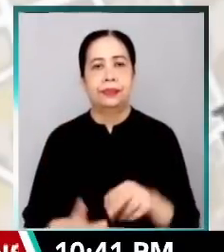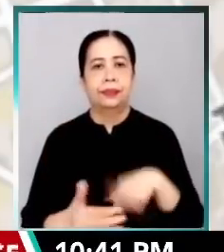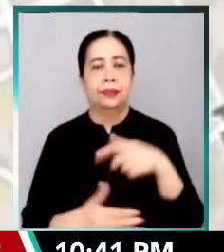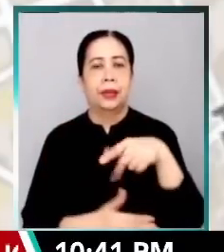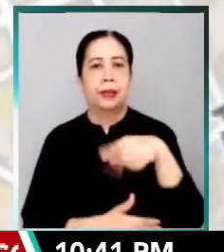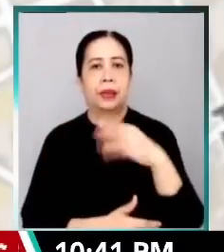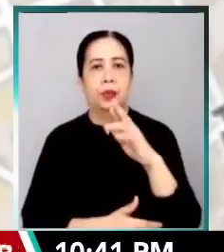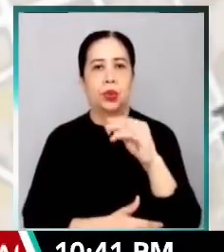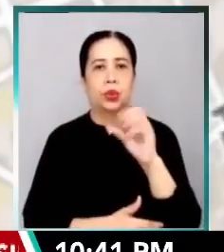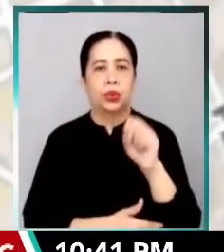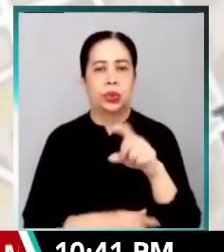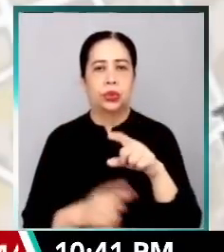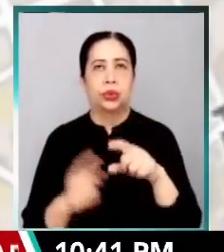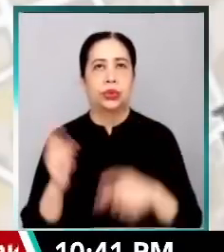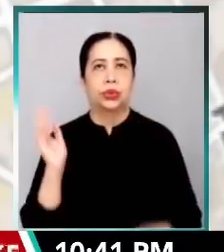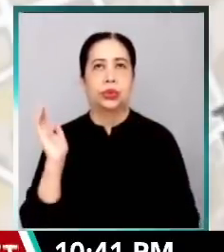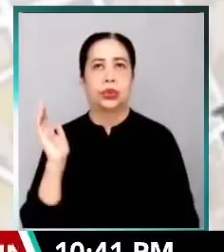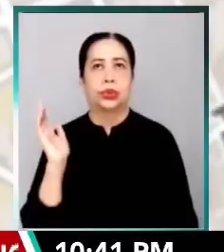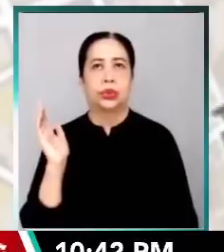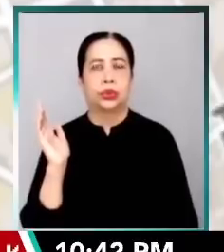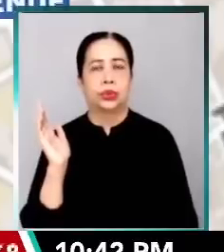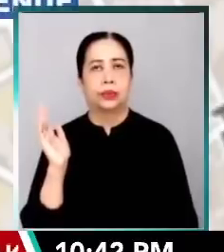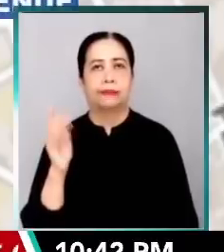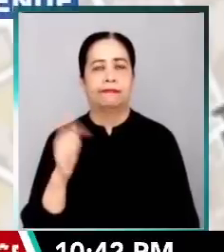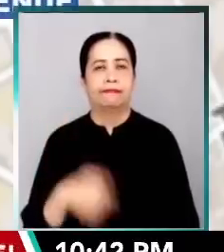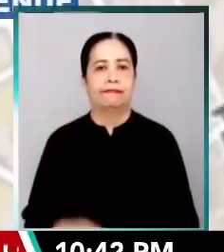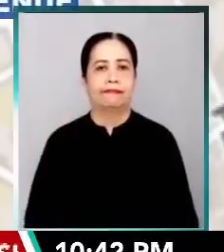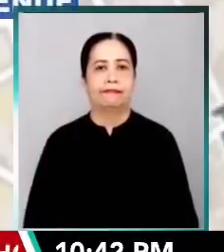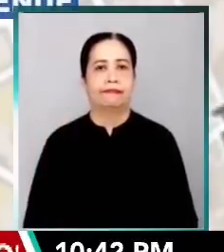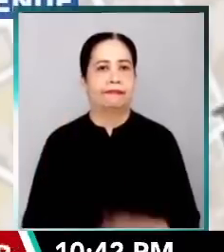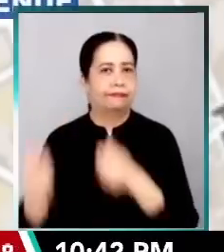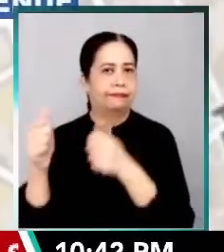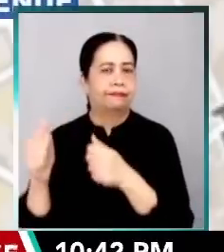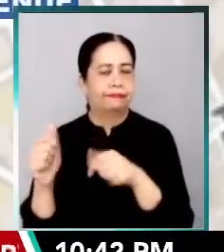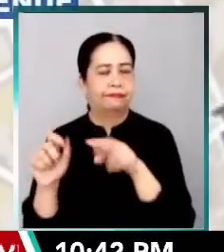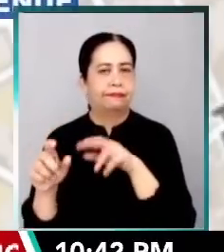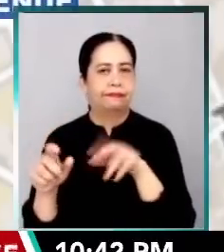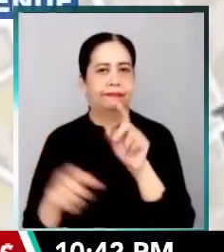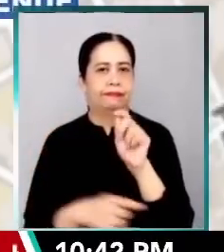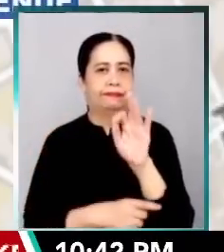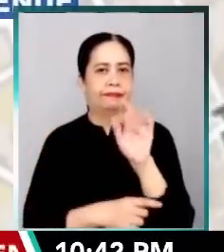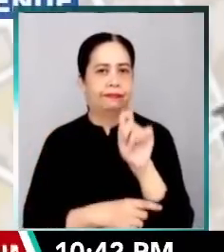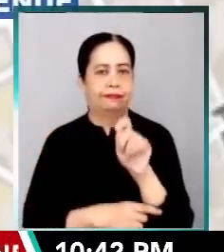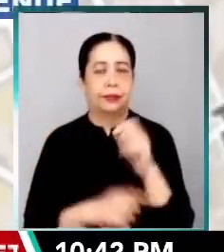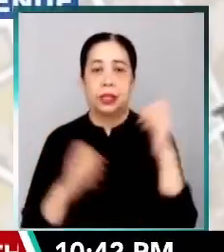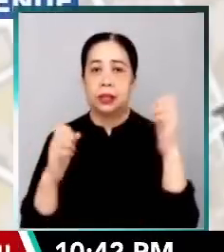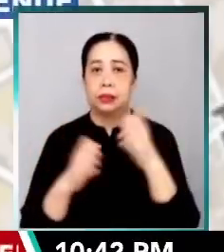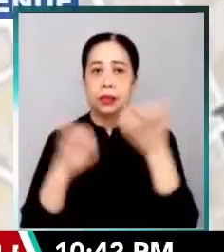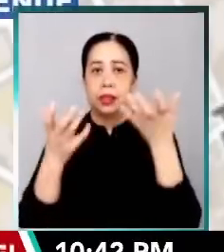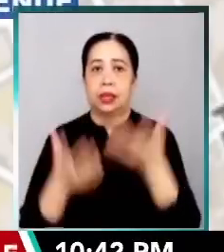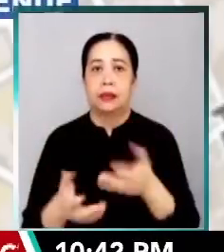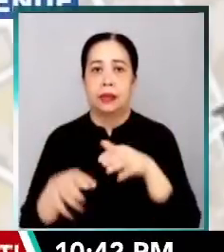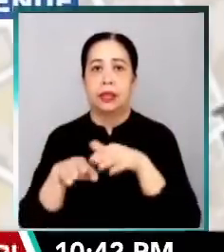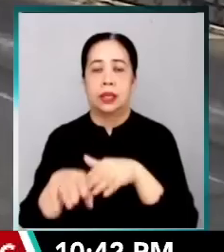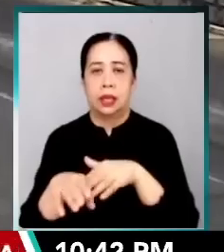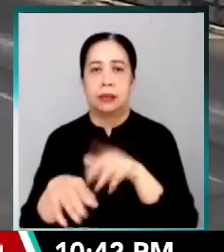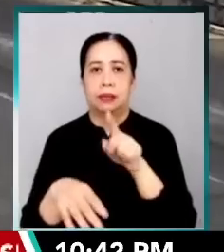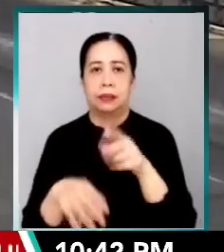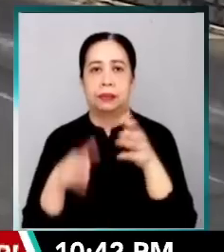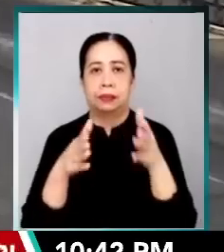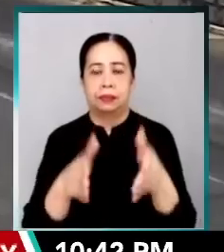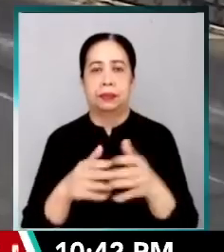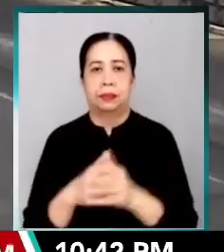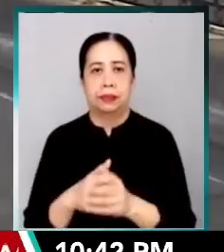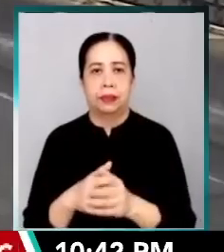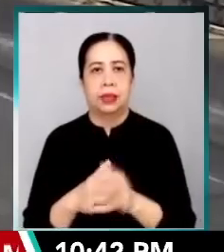Maria Orosa, kaliwa sa Calao, tapos kanan na sa Taft Avenue. Asahan ang heavy traffic sa rutang ito. 1960